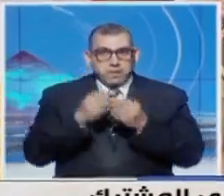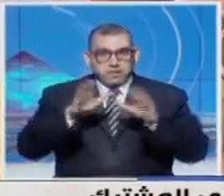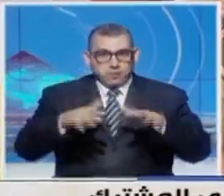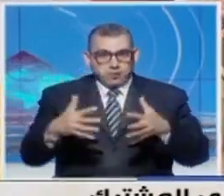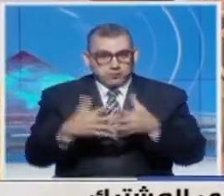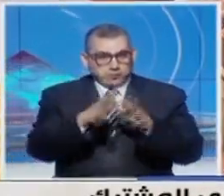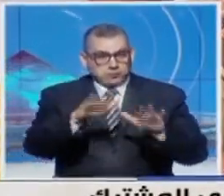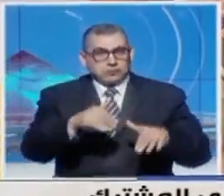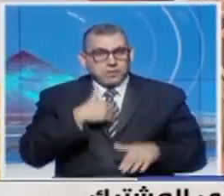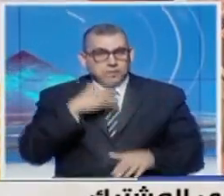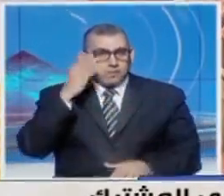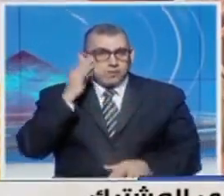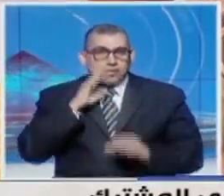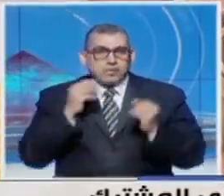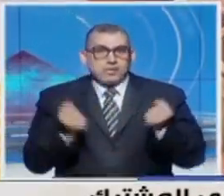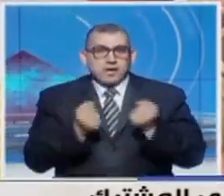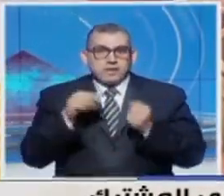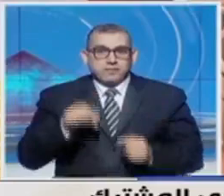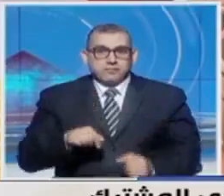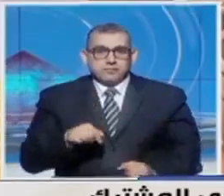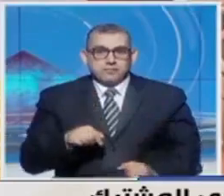في هذا التدريب،